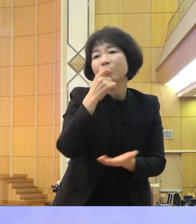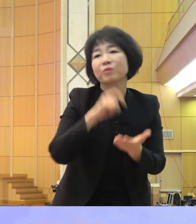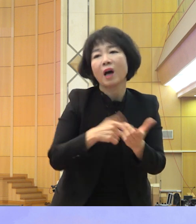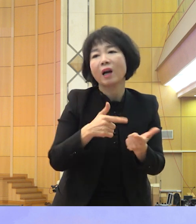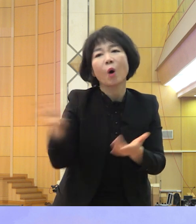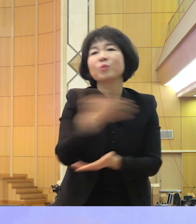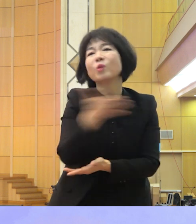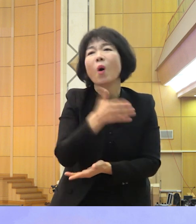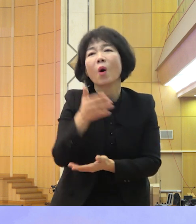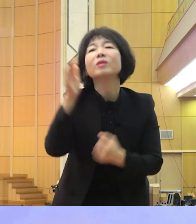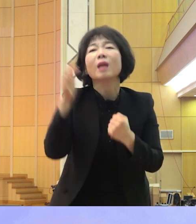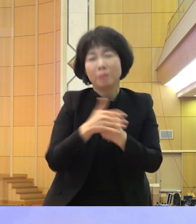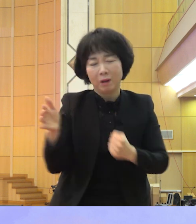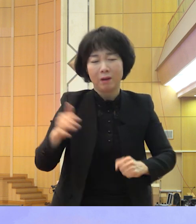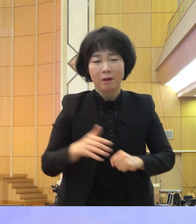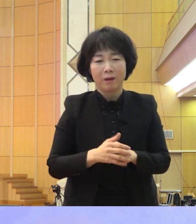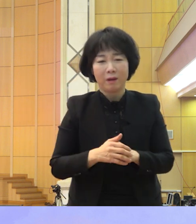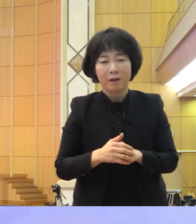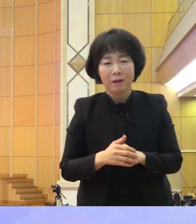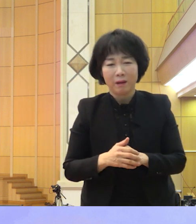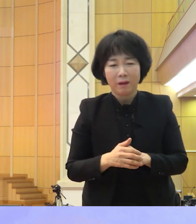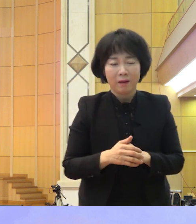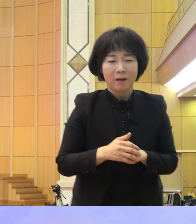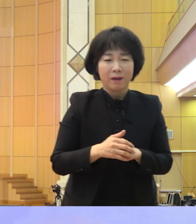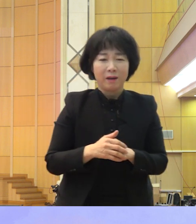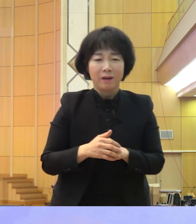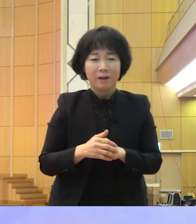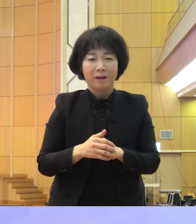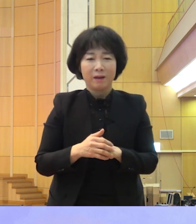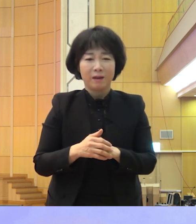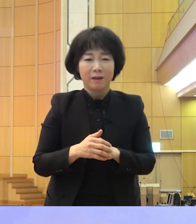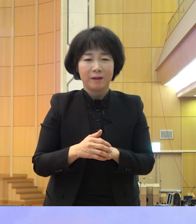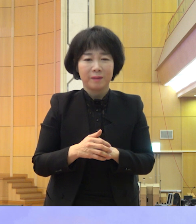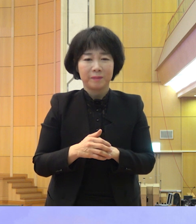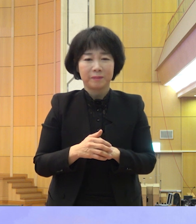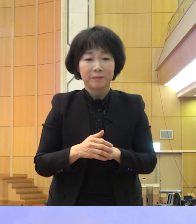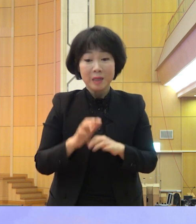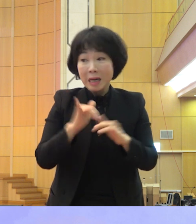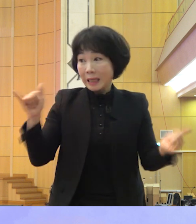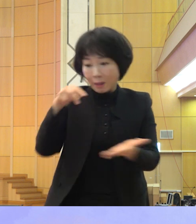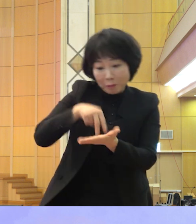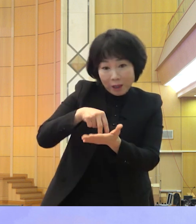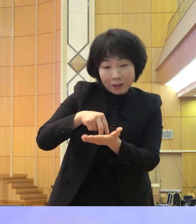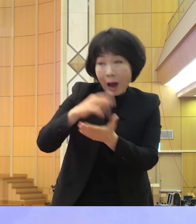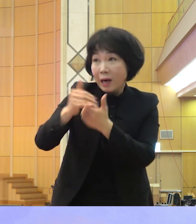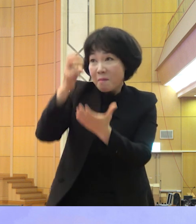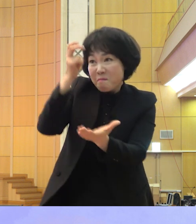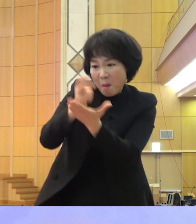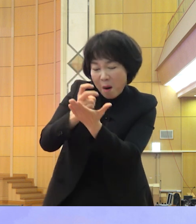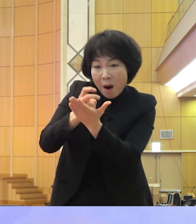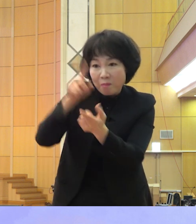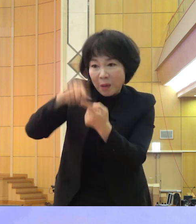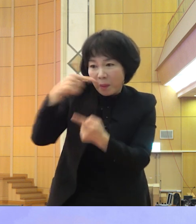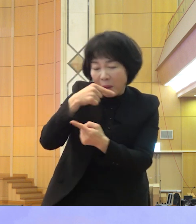그러니까 그냥 율법의 말씀은 사람으로서는 다 지킬 수가 없다는 겁니다.